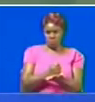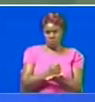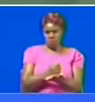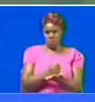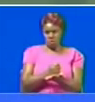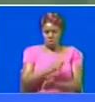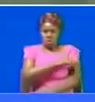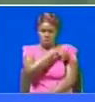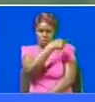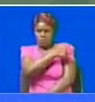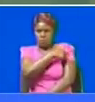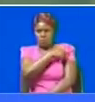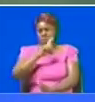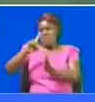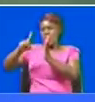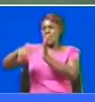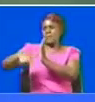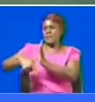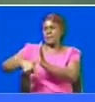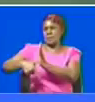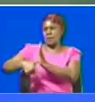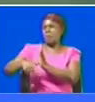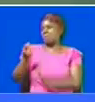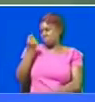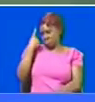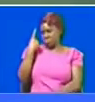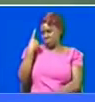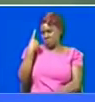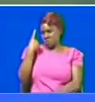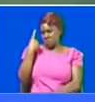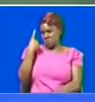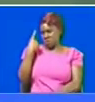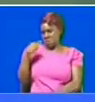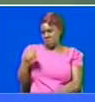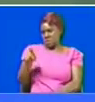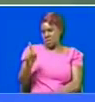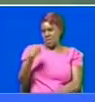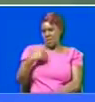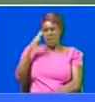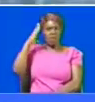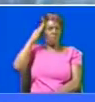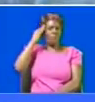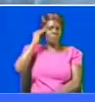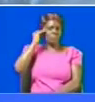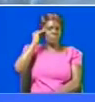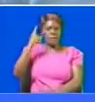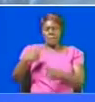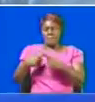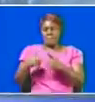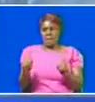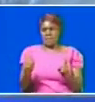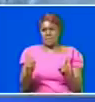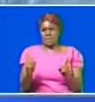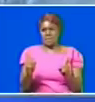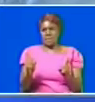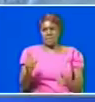the hospital, and later on they realized that she was having a mental disturbance. Hata hivyo,